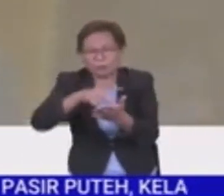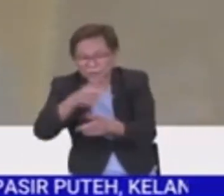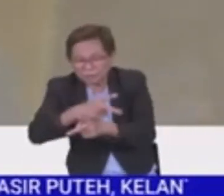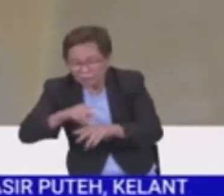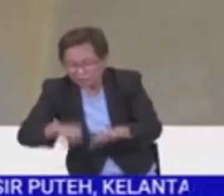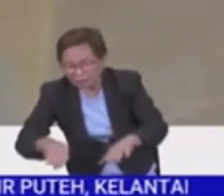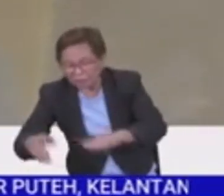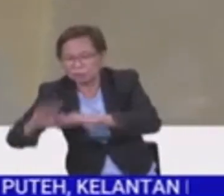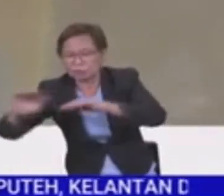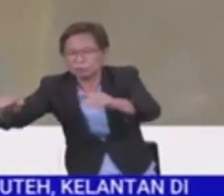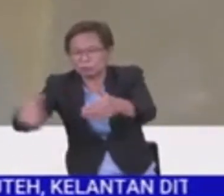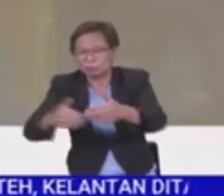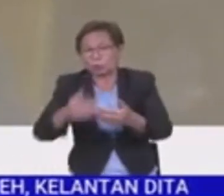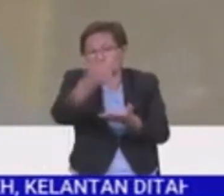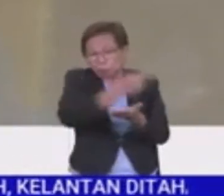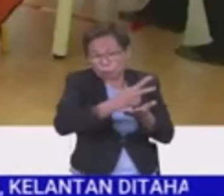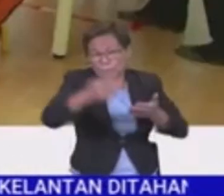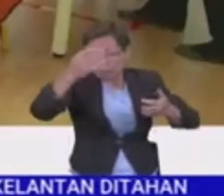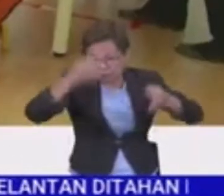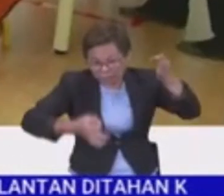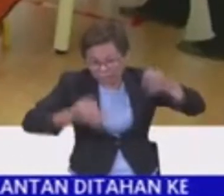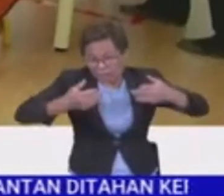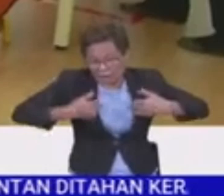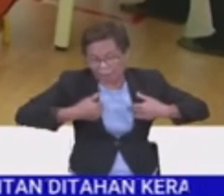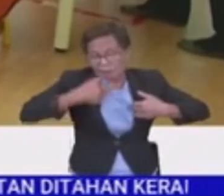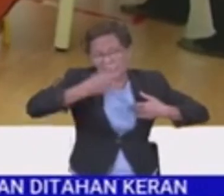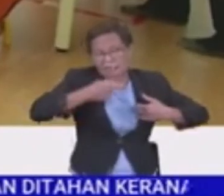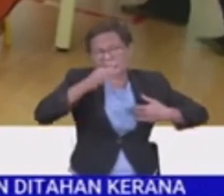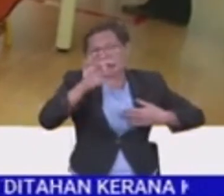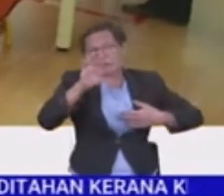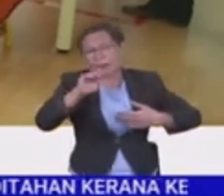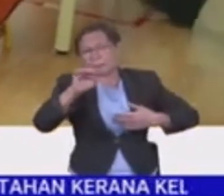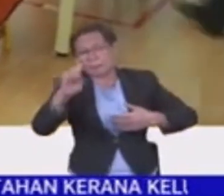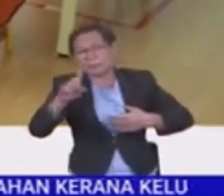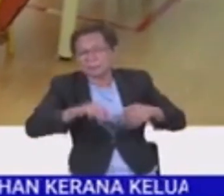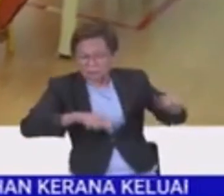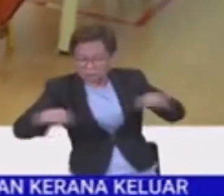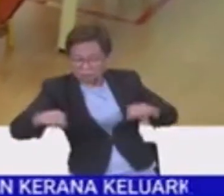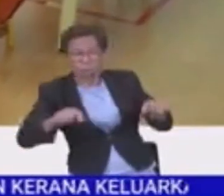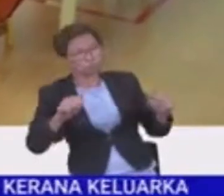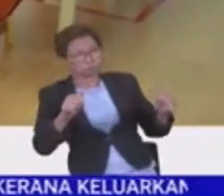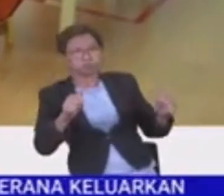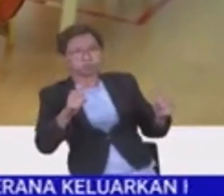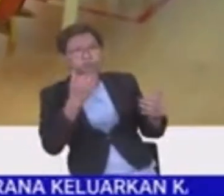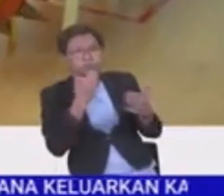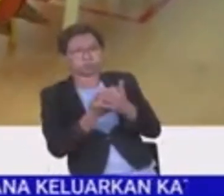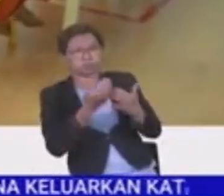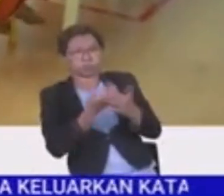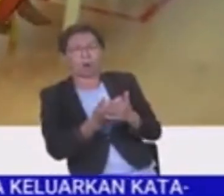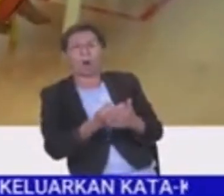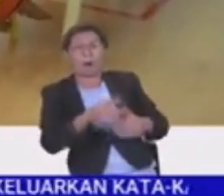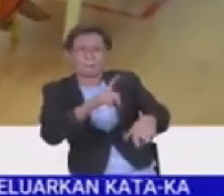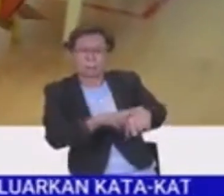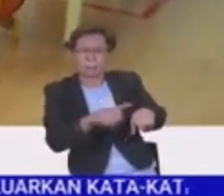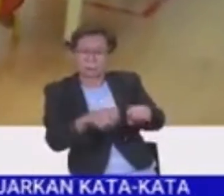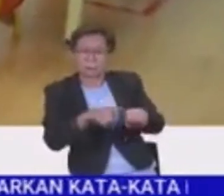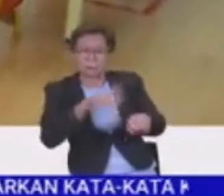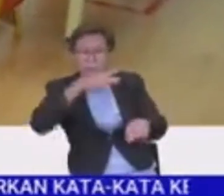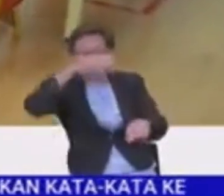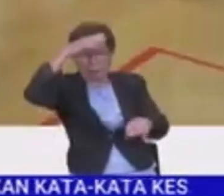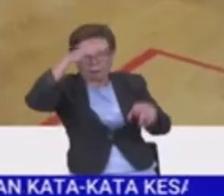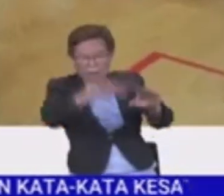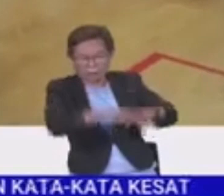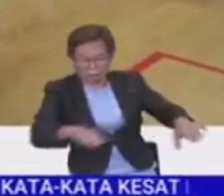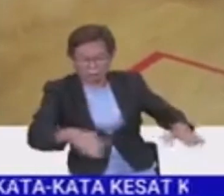selama dua minggu apabila terdapat c-save di dan tindakan itu dilihat berkesan pada masa sama yang waffle kepada